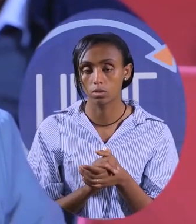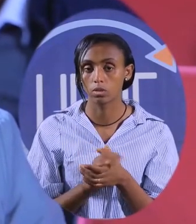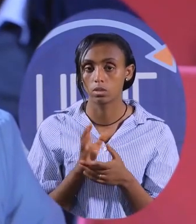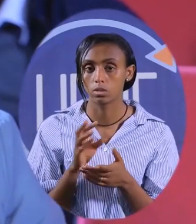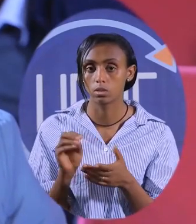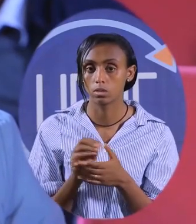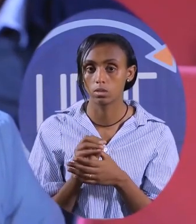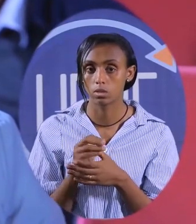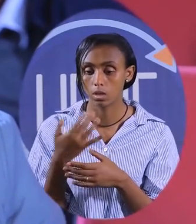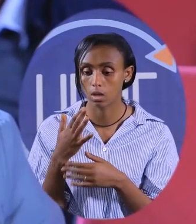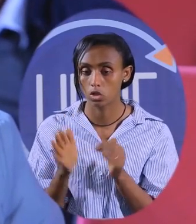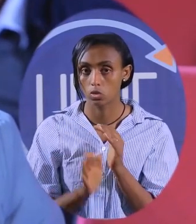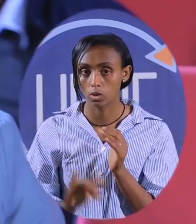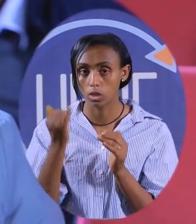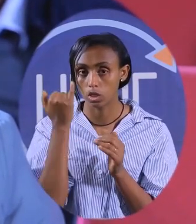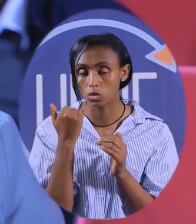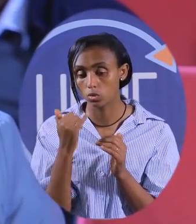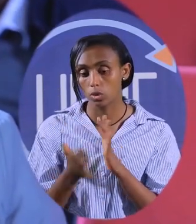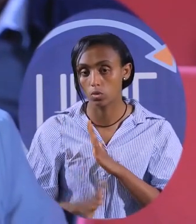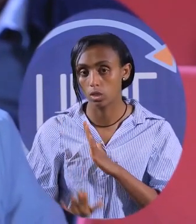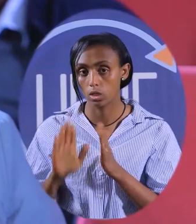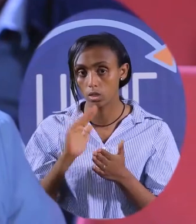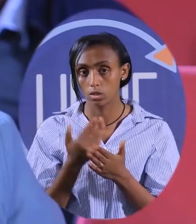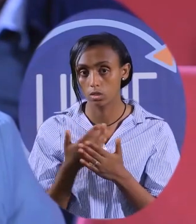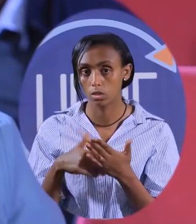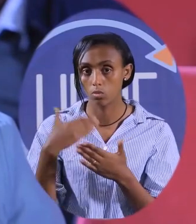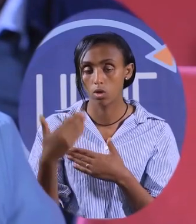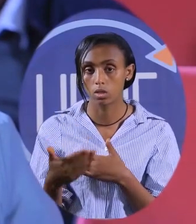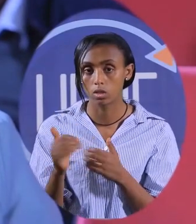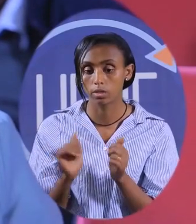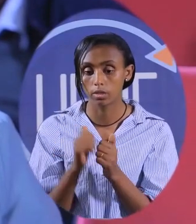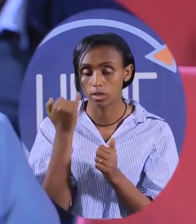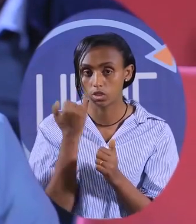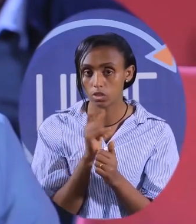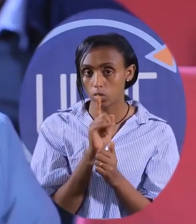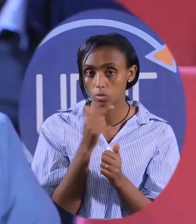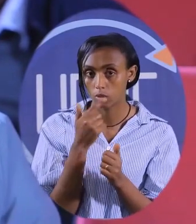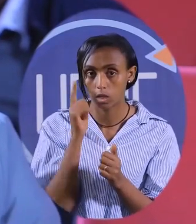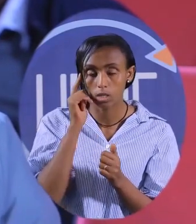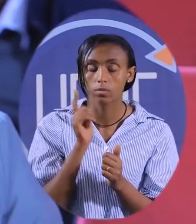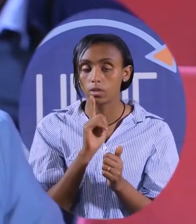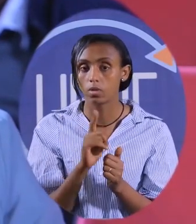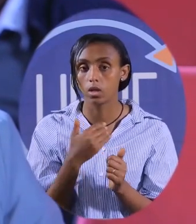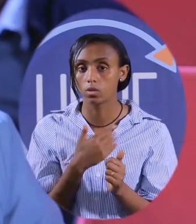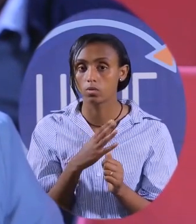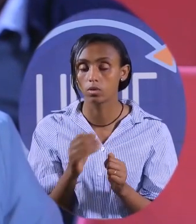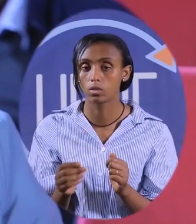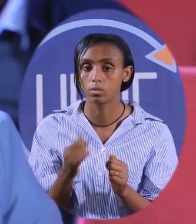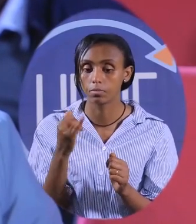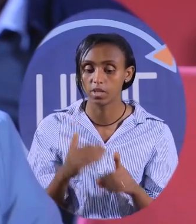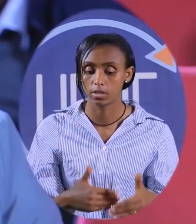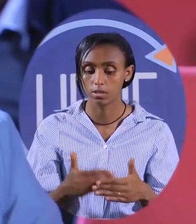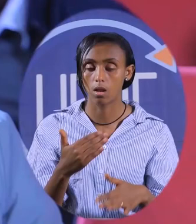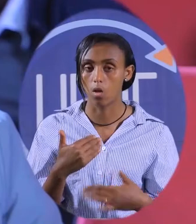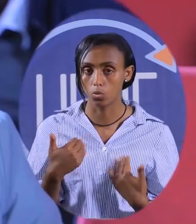እና ገና ሲወለድ ቀጭጮ የተወለደ ከዛ በኋላ እንዴት ተቀጨጨ ያልን ነው ያሰብን ያለነውና